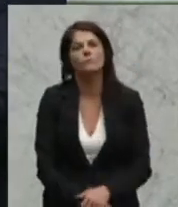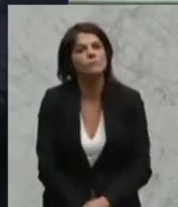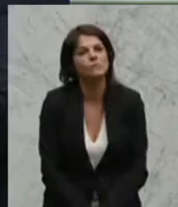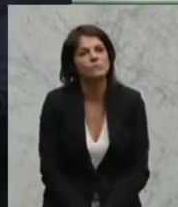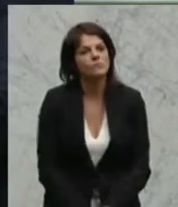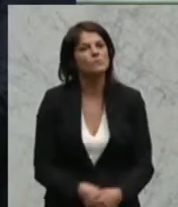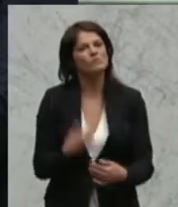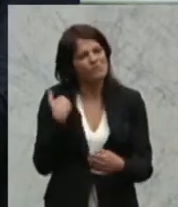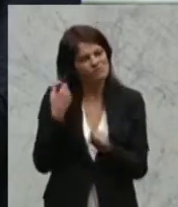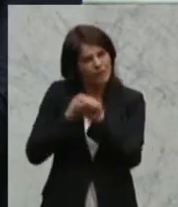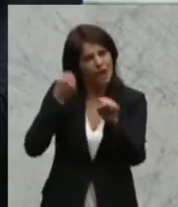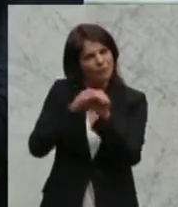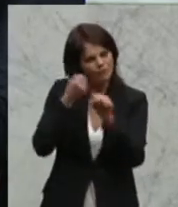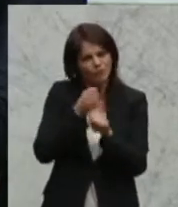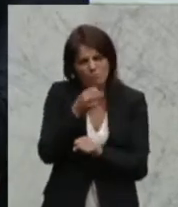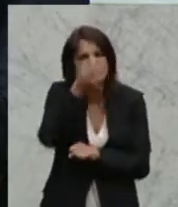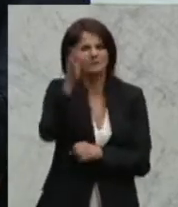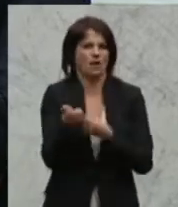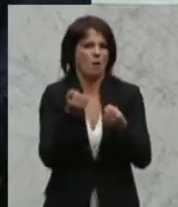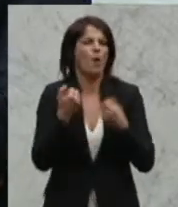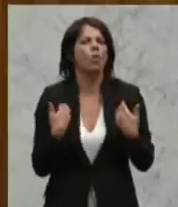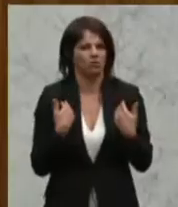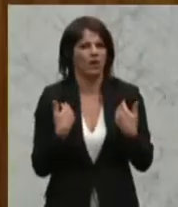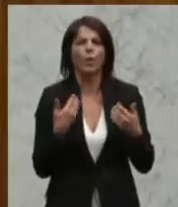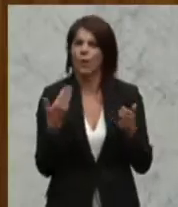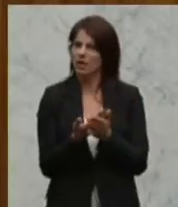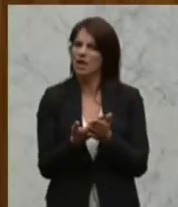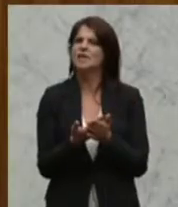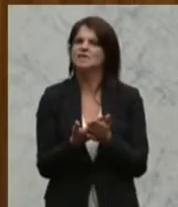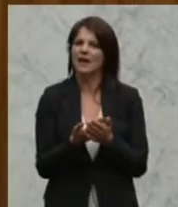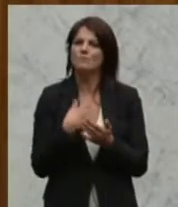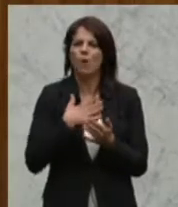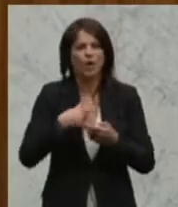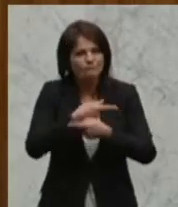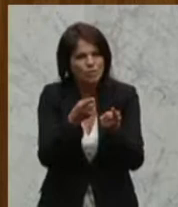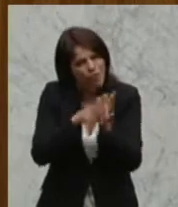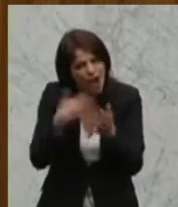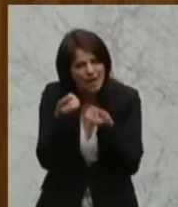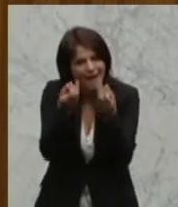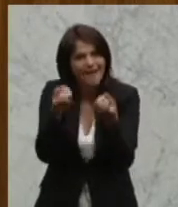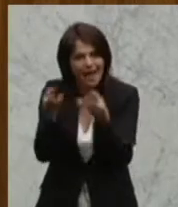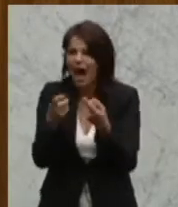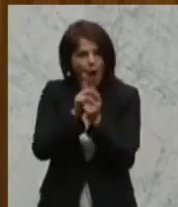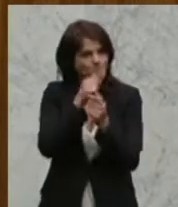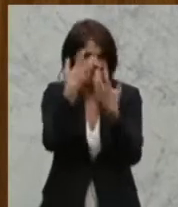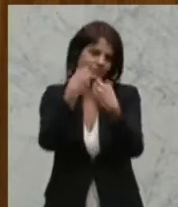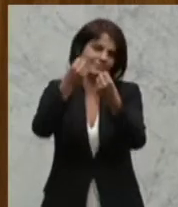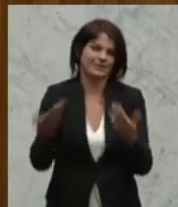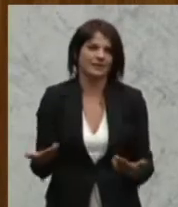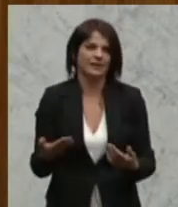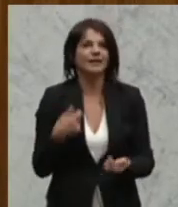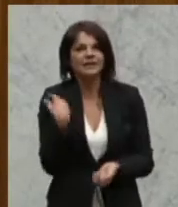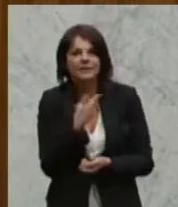Wir setzen uns für eine bessere Politik ein. Und da erlaube ich mir auch, Ihnen das noch einmal zu erklären. Das wurde auch nicht verstanden. Wir